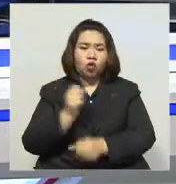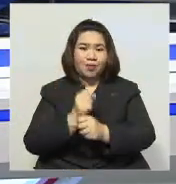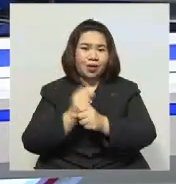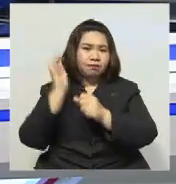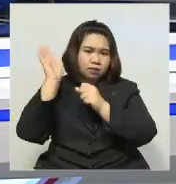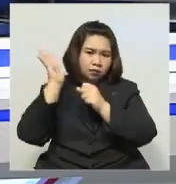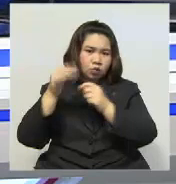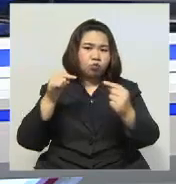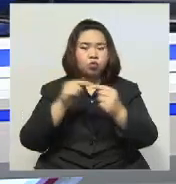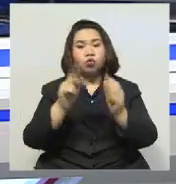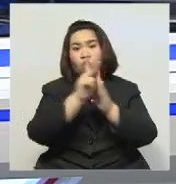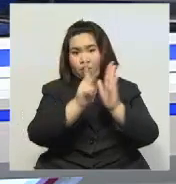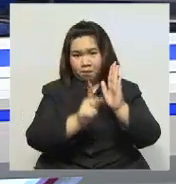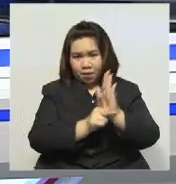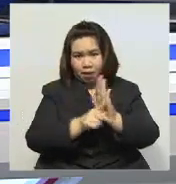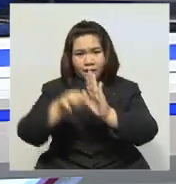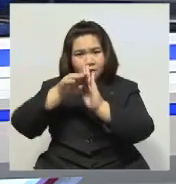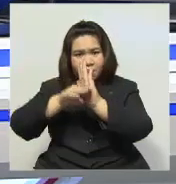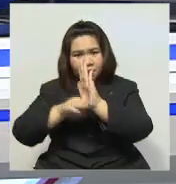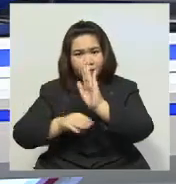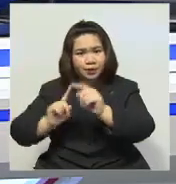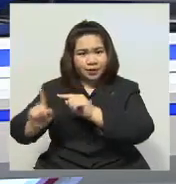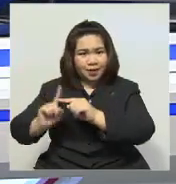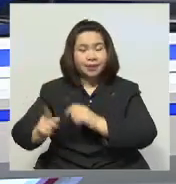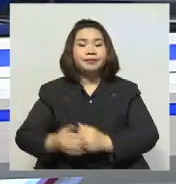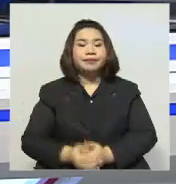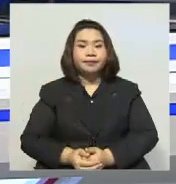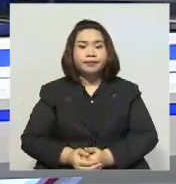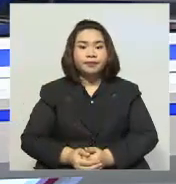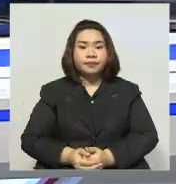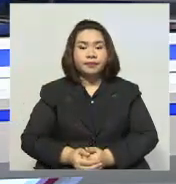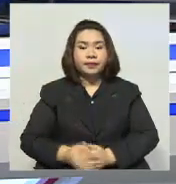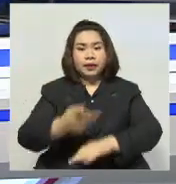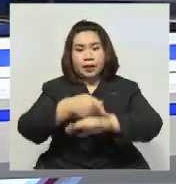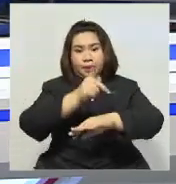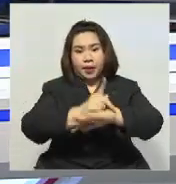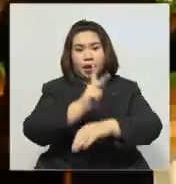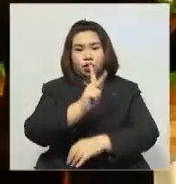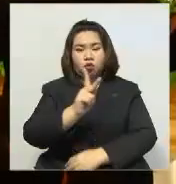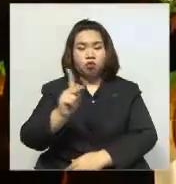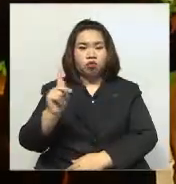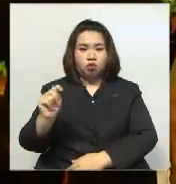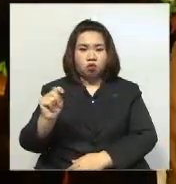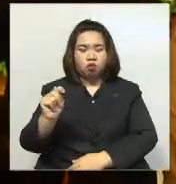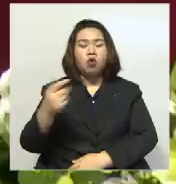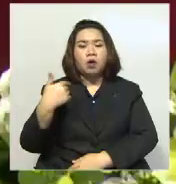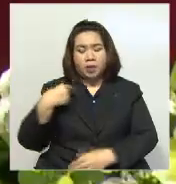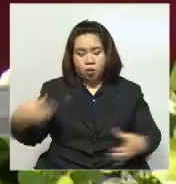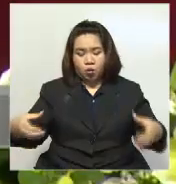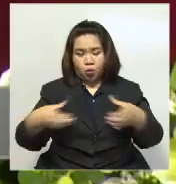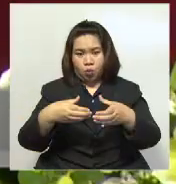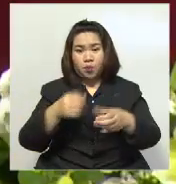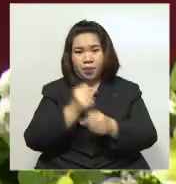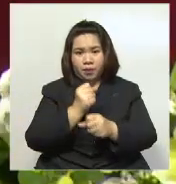ยวกับกฎหมายแล้วก็ระเบียบที่เกี่ยวข้องด้วยค่ะโดยนายอิทธิพรบุญประคองประธานกกต.ค่ะวันนี้นำคณะกรรมการกก